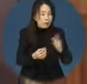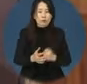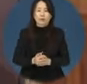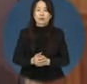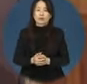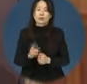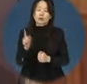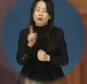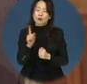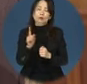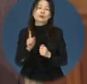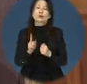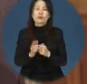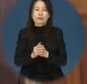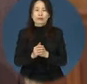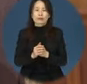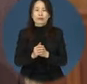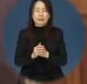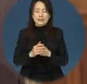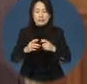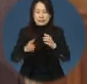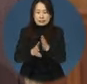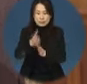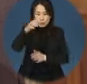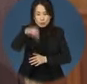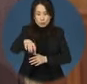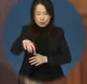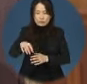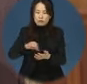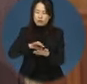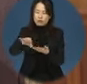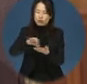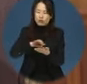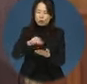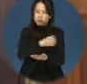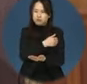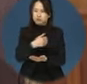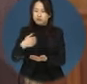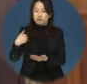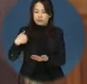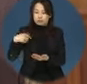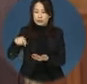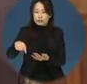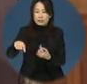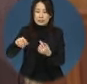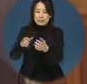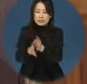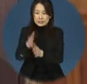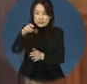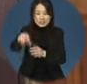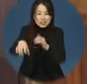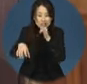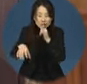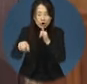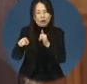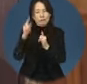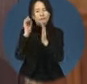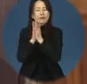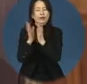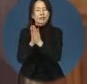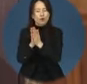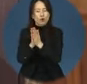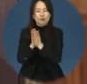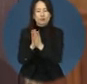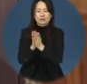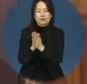재정자립도 굉장히 높은 어시 가 있습니다 그런 경우에는 좀더 자율성을 부여하는 것이 그 시에는 필요할 수도